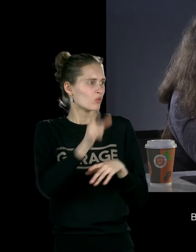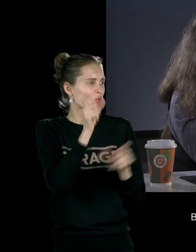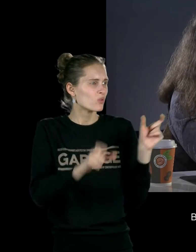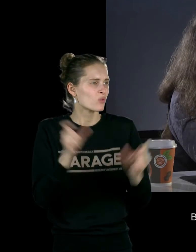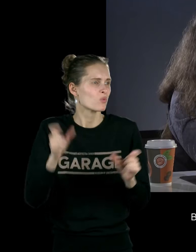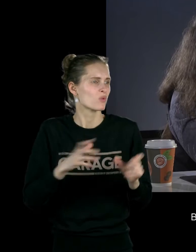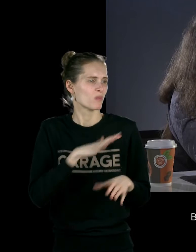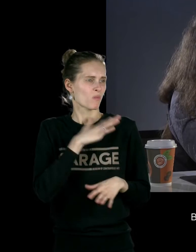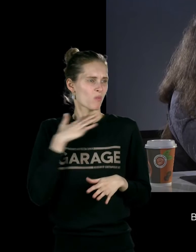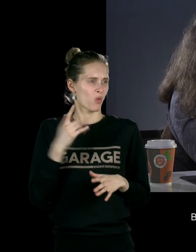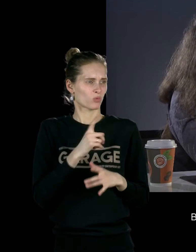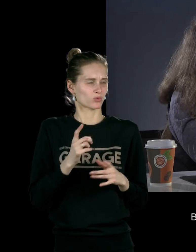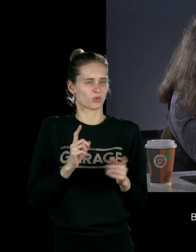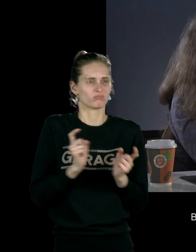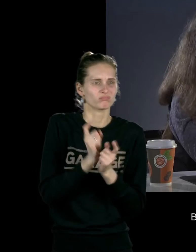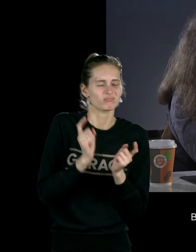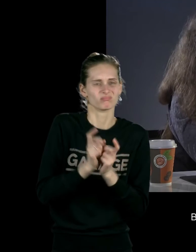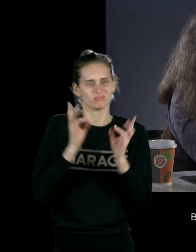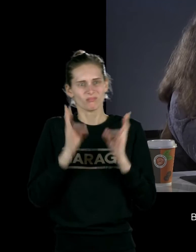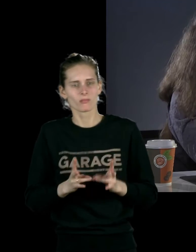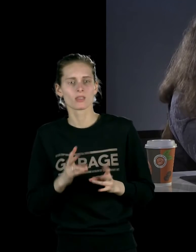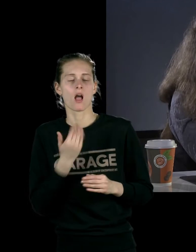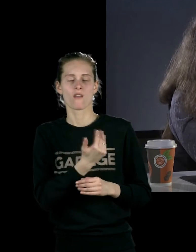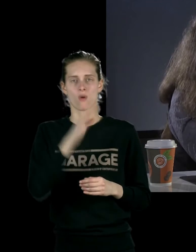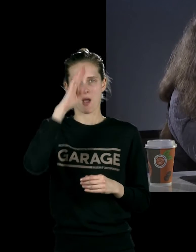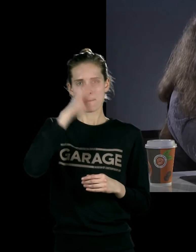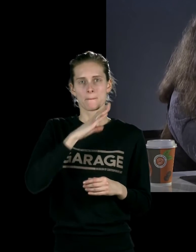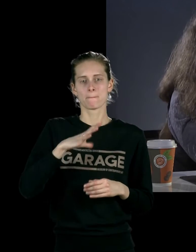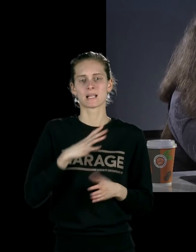числе поставлял лошадей для английской кавалерии, собственно, которая